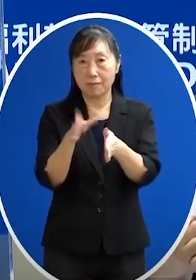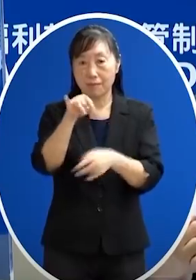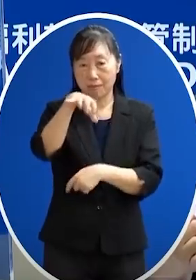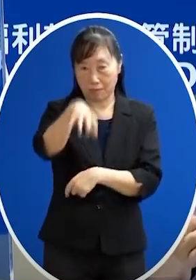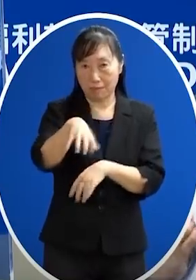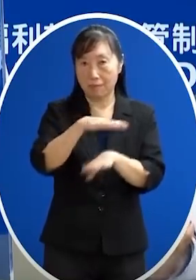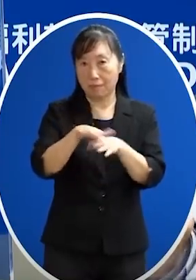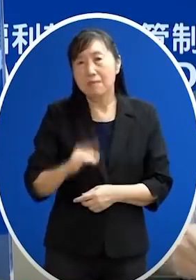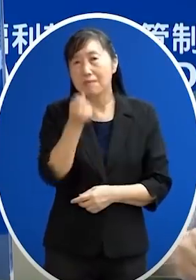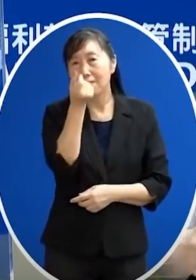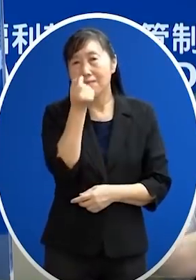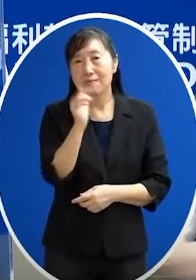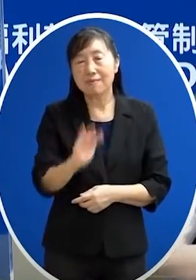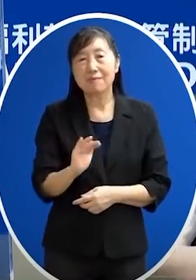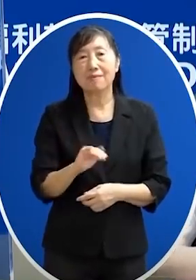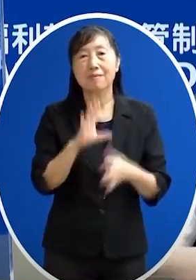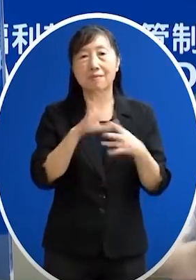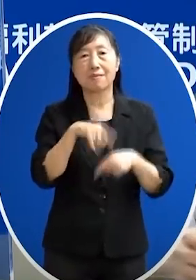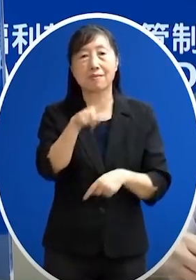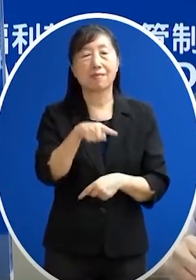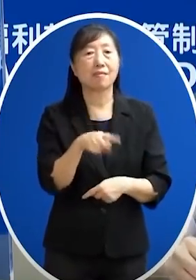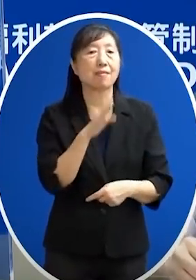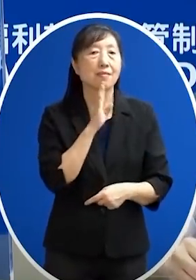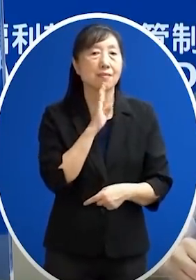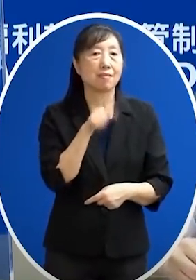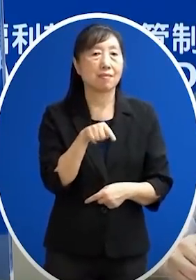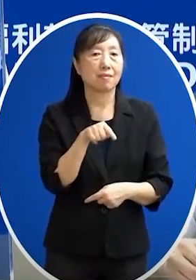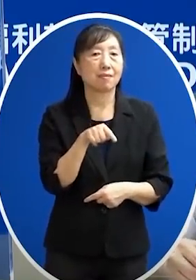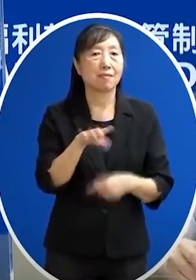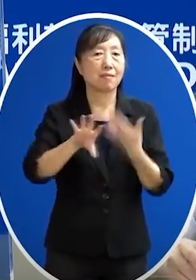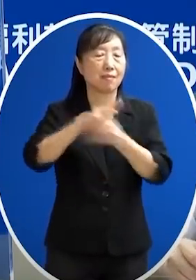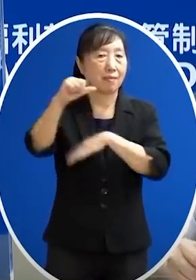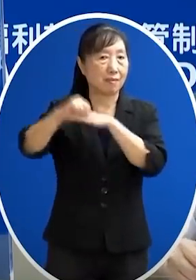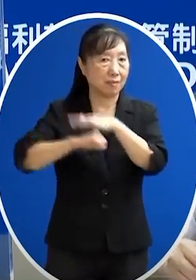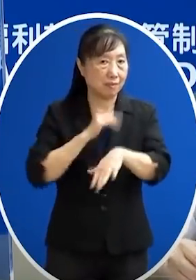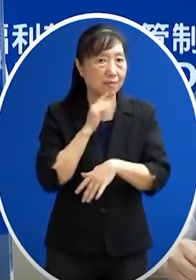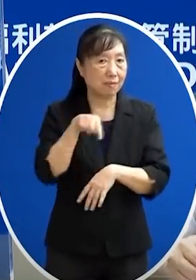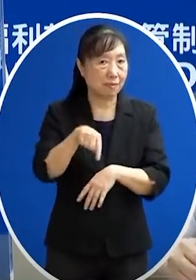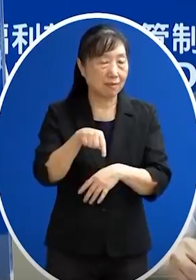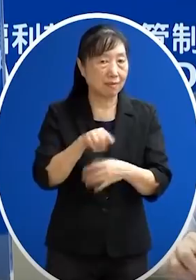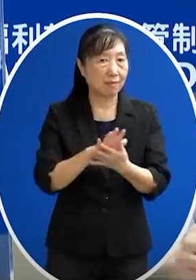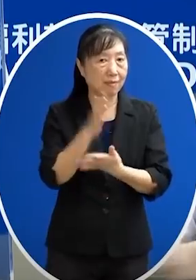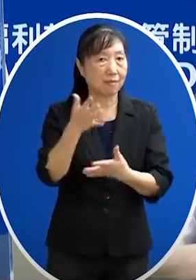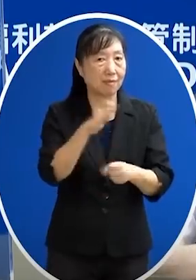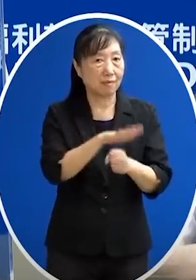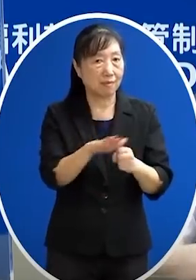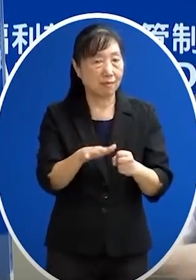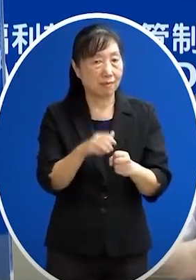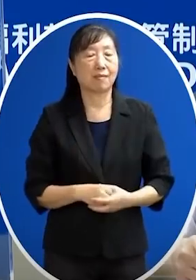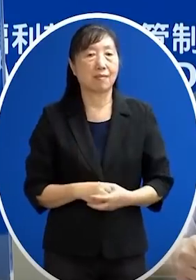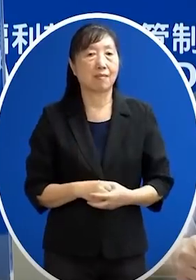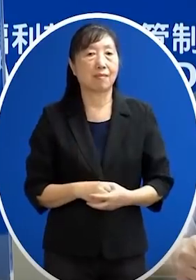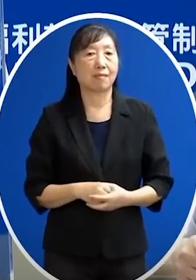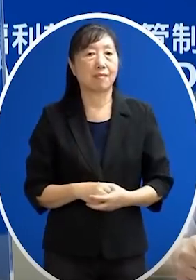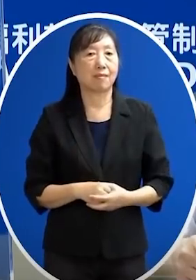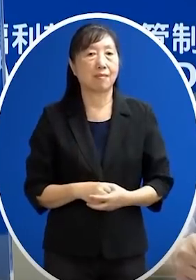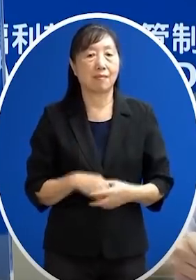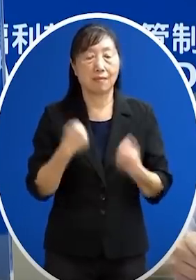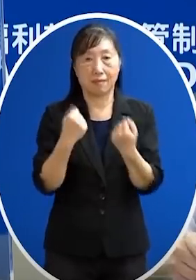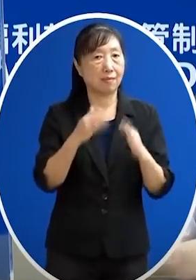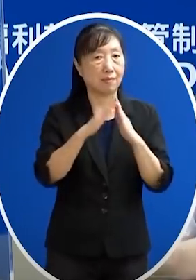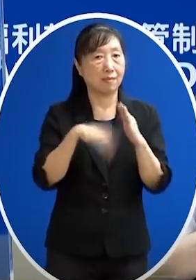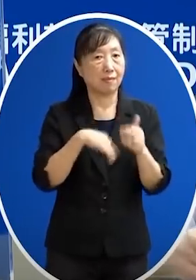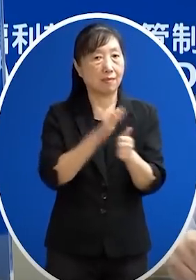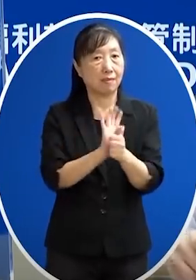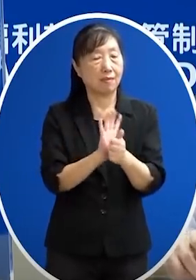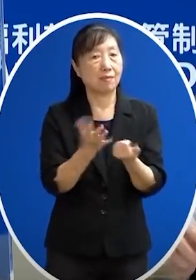影响非常的低，因为它也是三月多境外移入，那居检满检查阴性，在台北的时